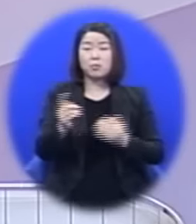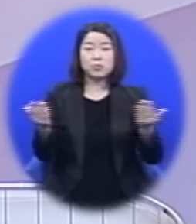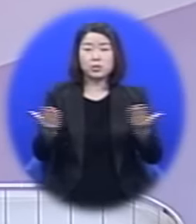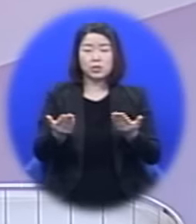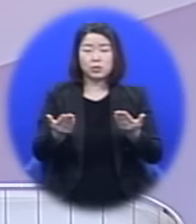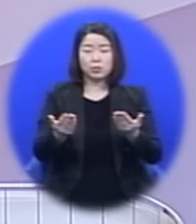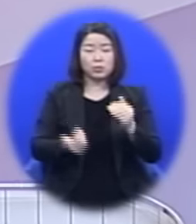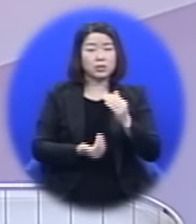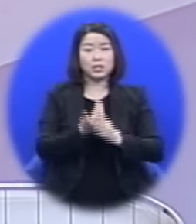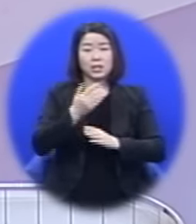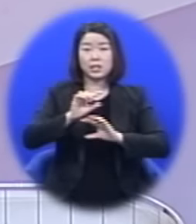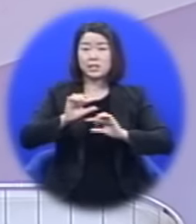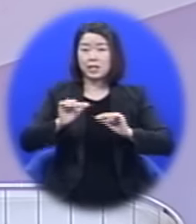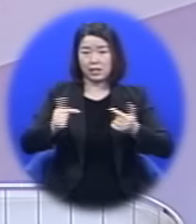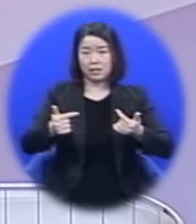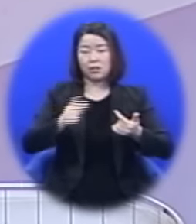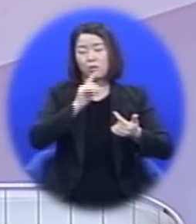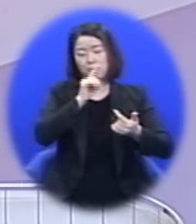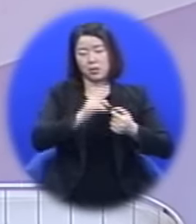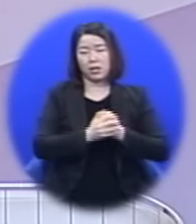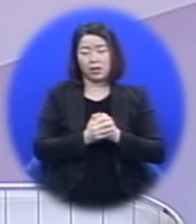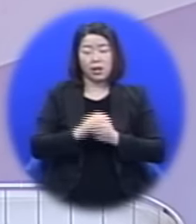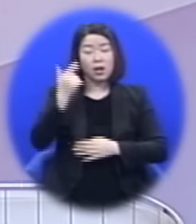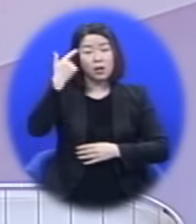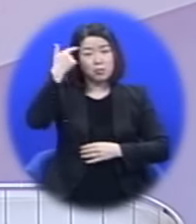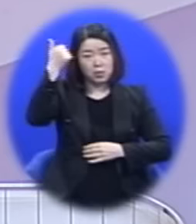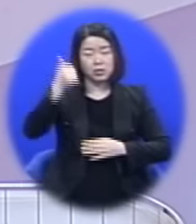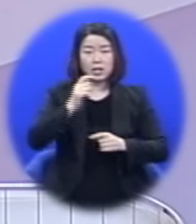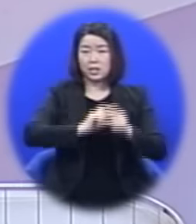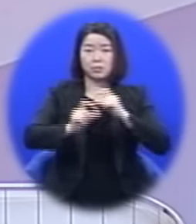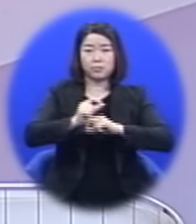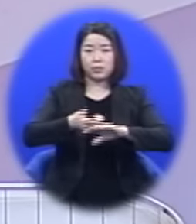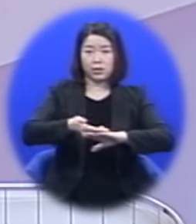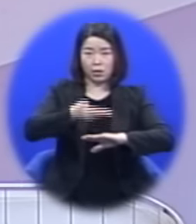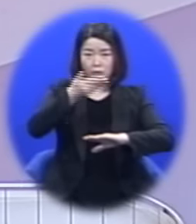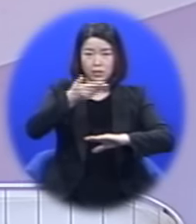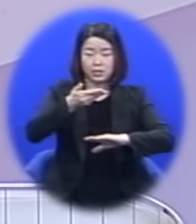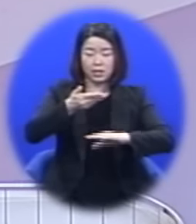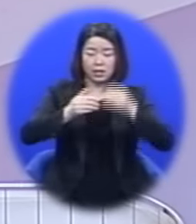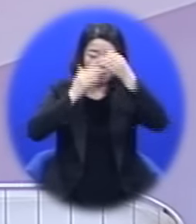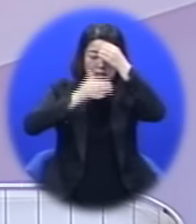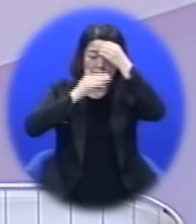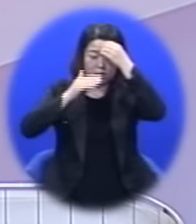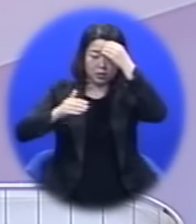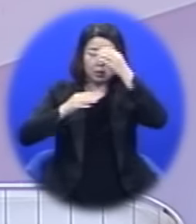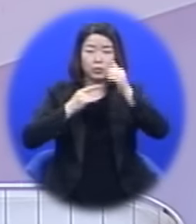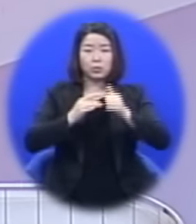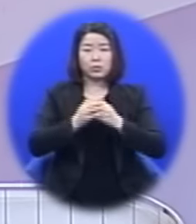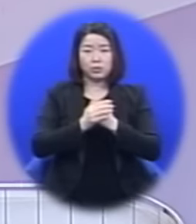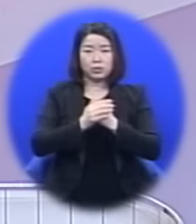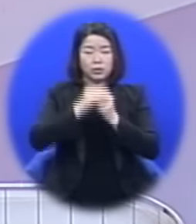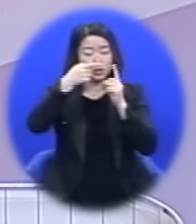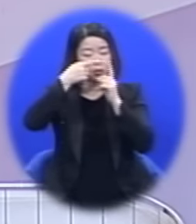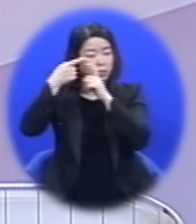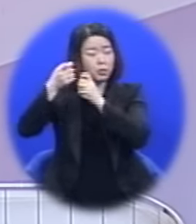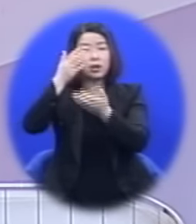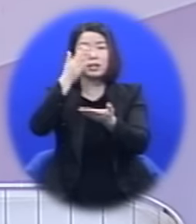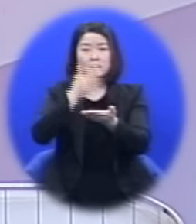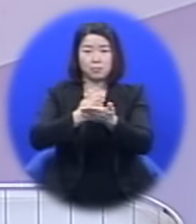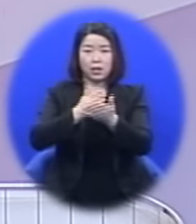일어나지 않았습니다. 목사님 더 이상 성도들을 현혹하지